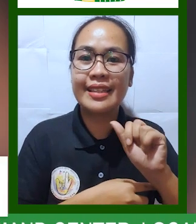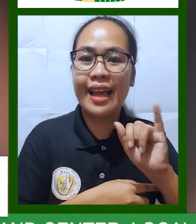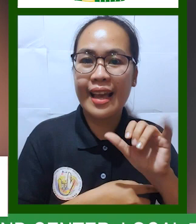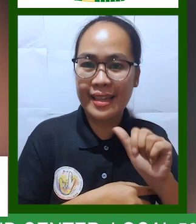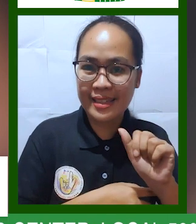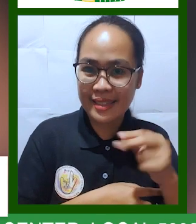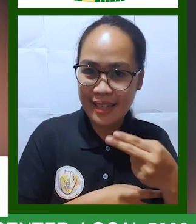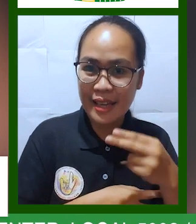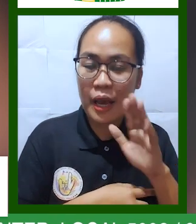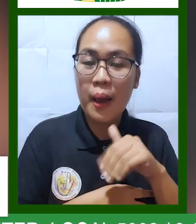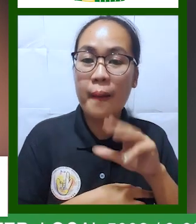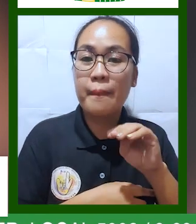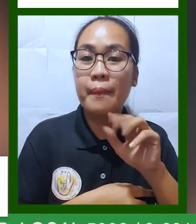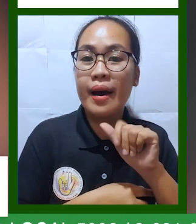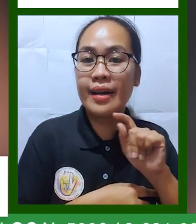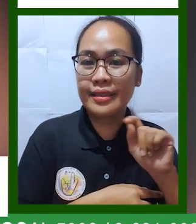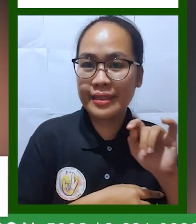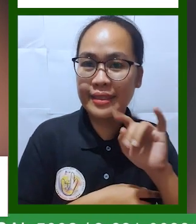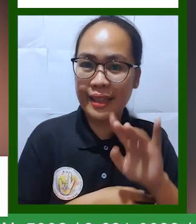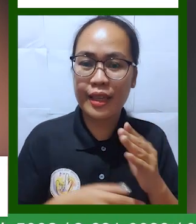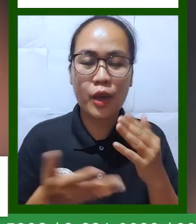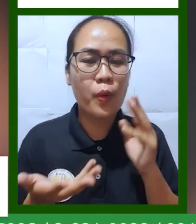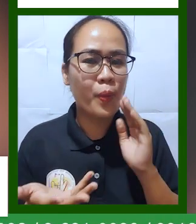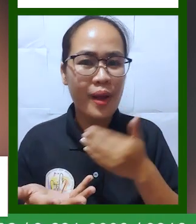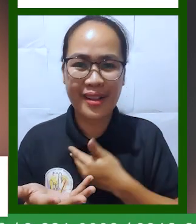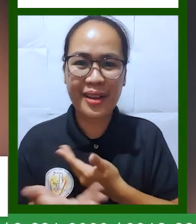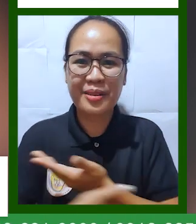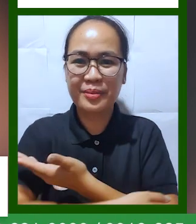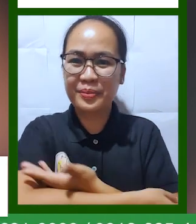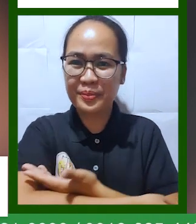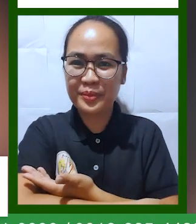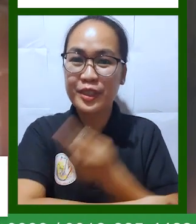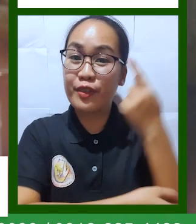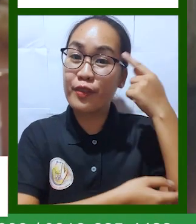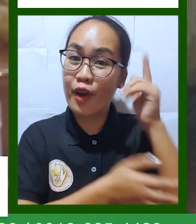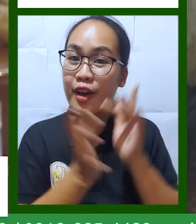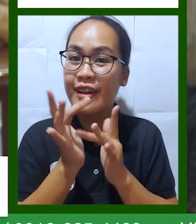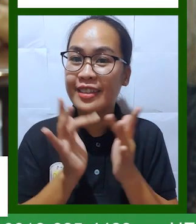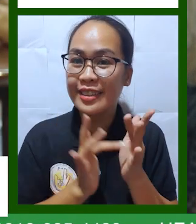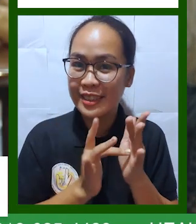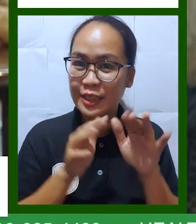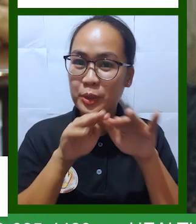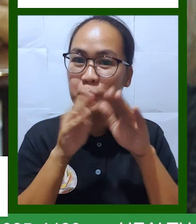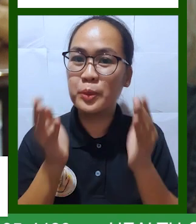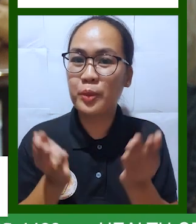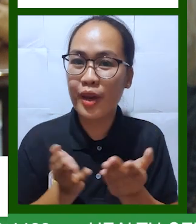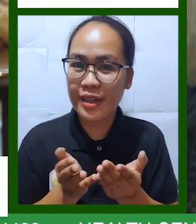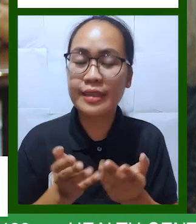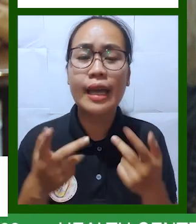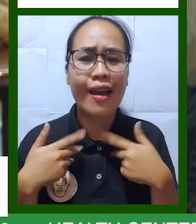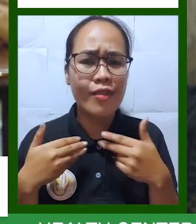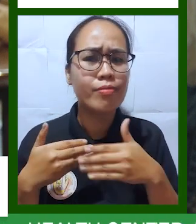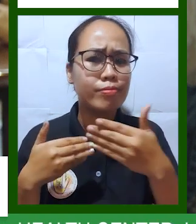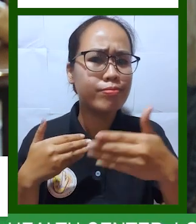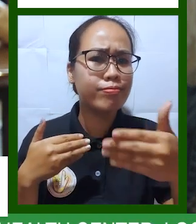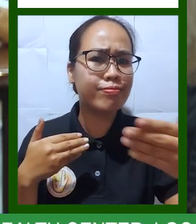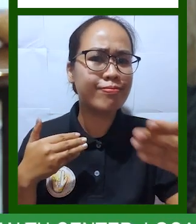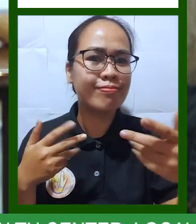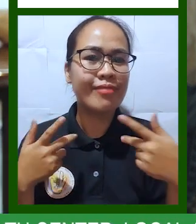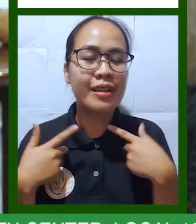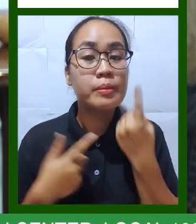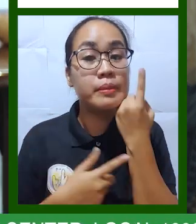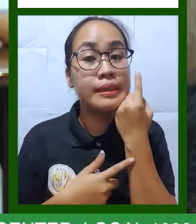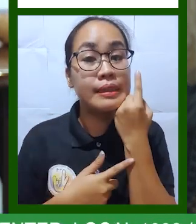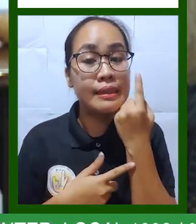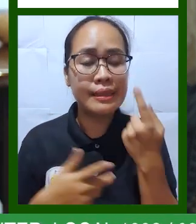the Christian world sa ating mga babies, no? Mga bagong nabinyagan at may mga susunod pa, no? Kanina